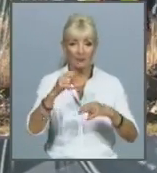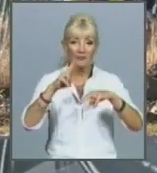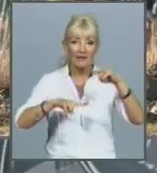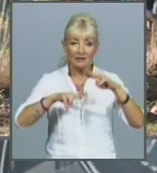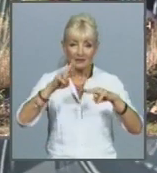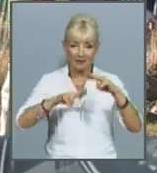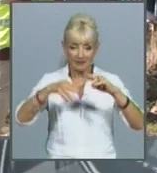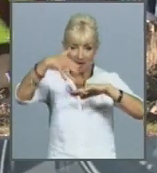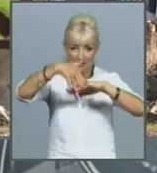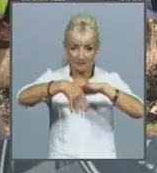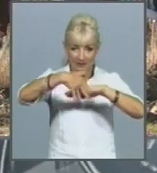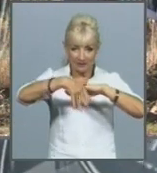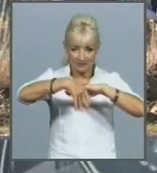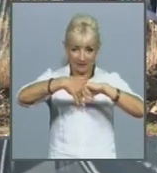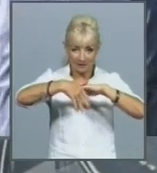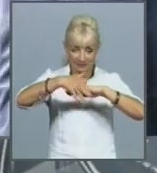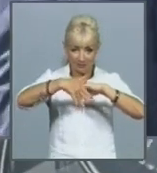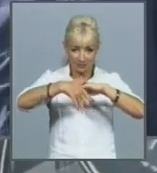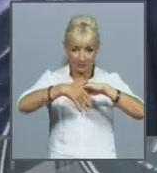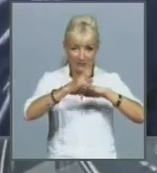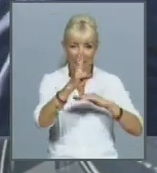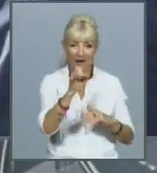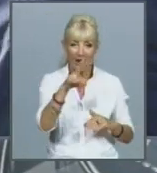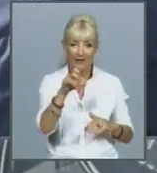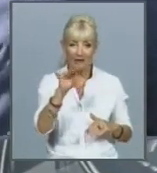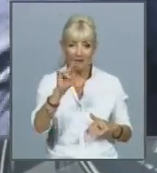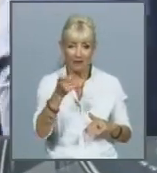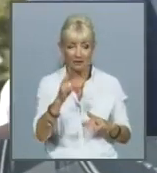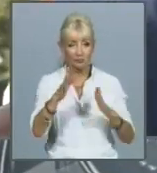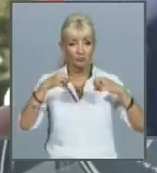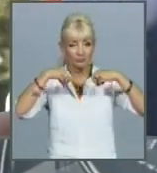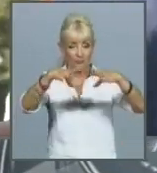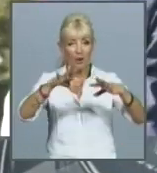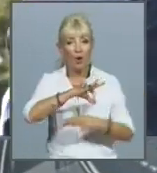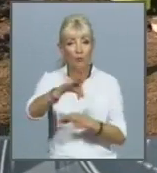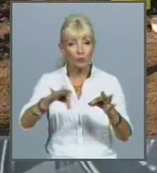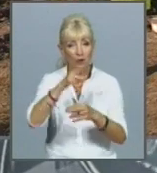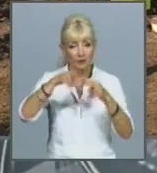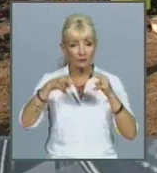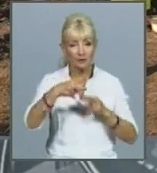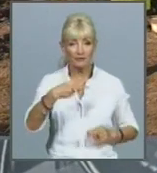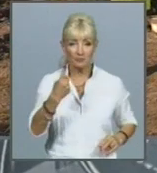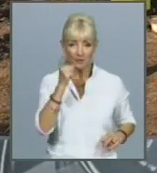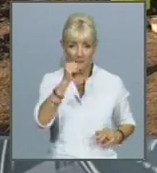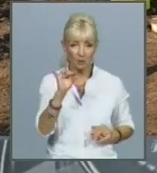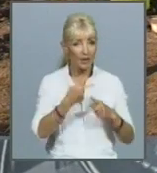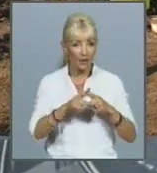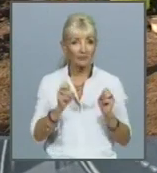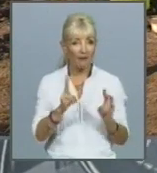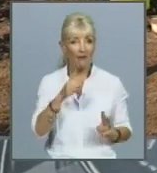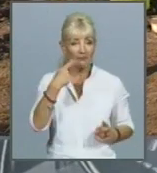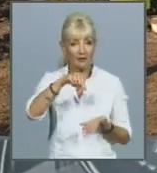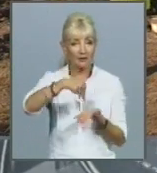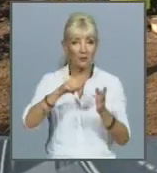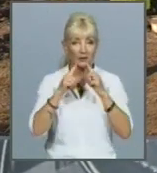зливові каналізації. Також тут розроблять освітлення. Проєкт планують завершити 2021 році. І це, як зазначають в